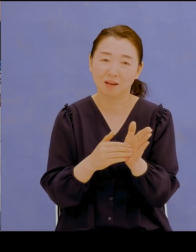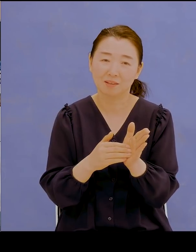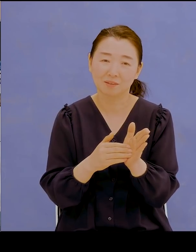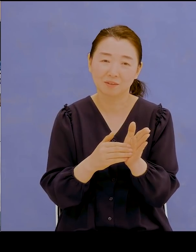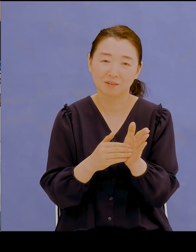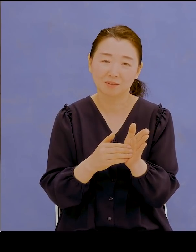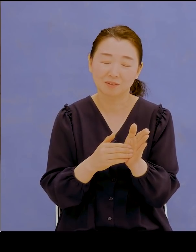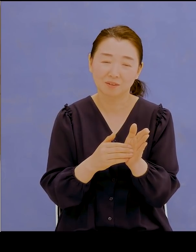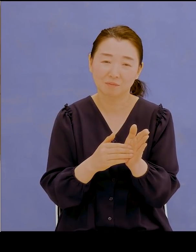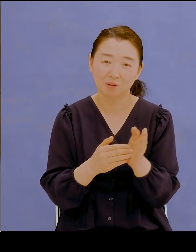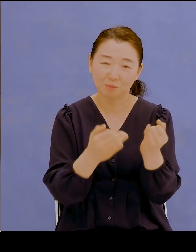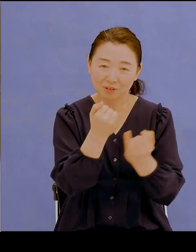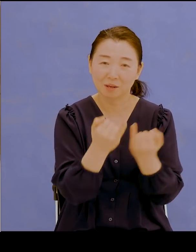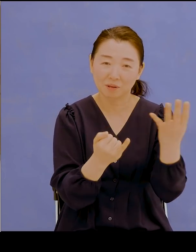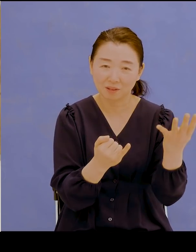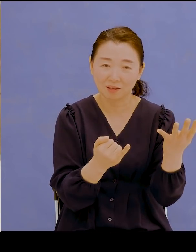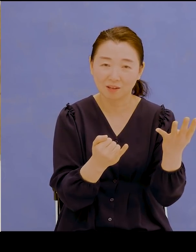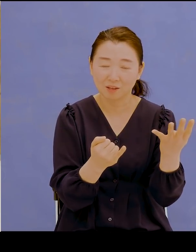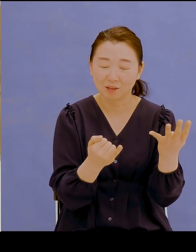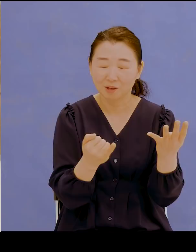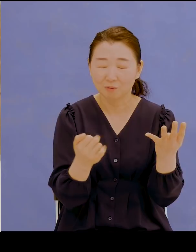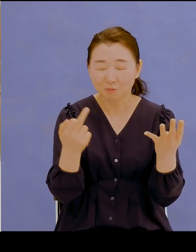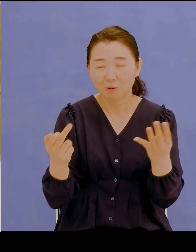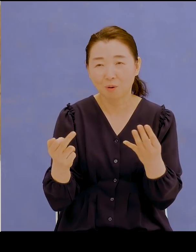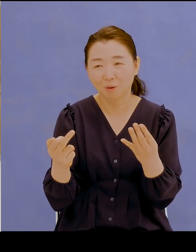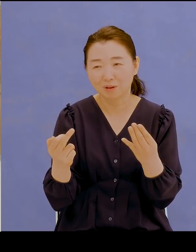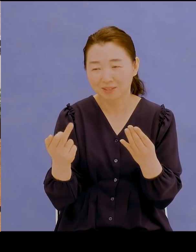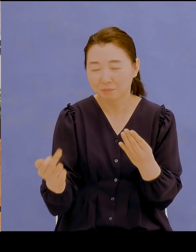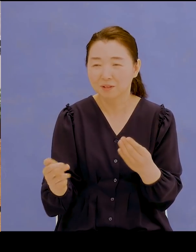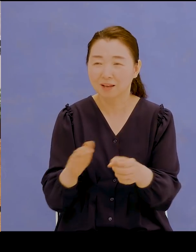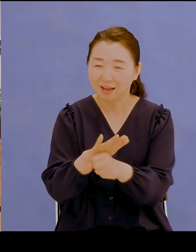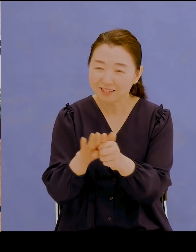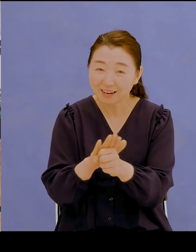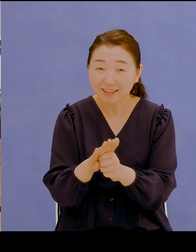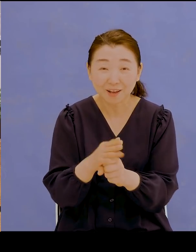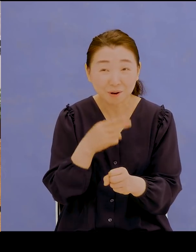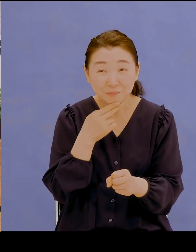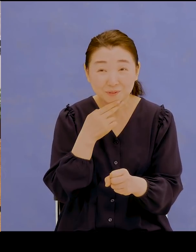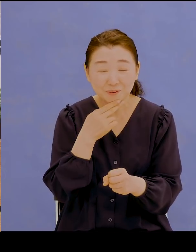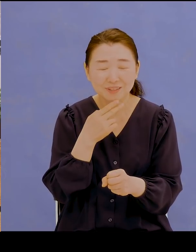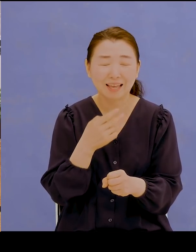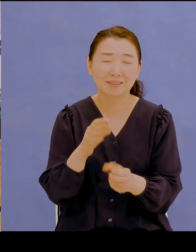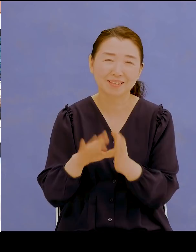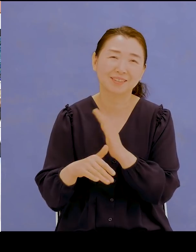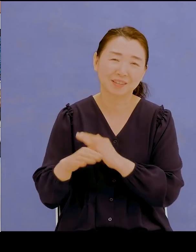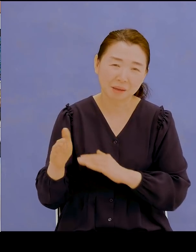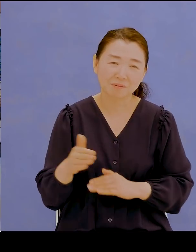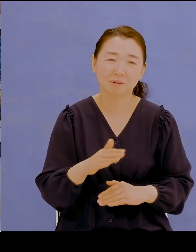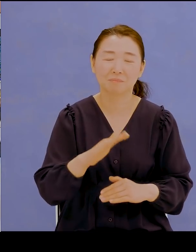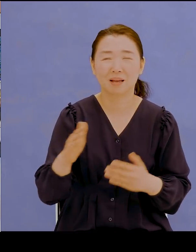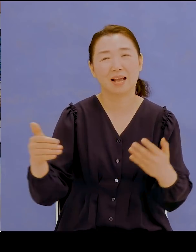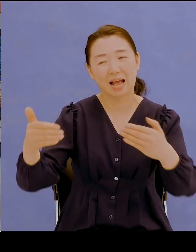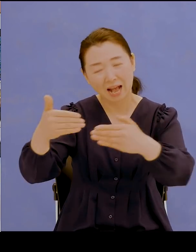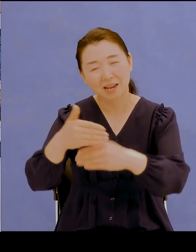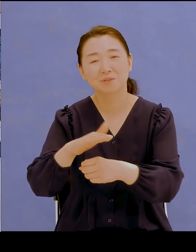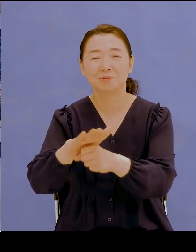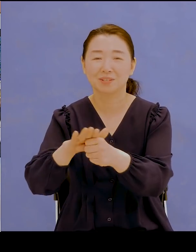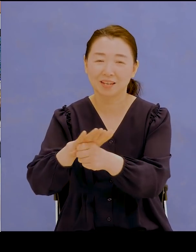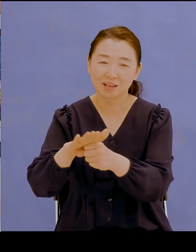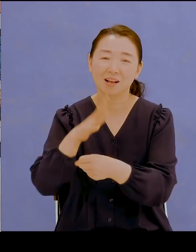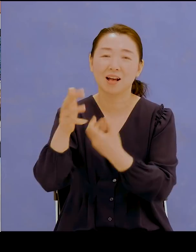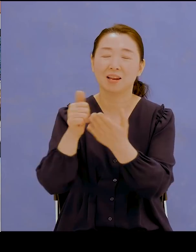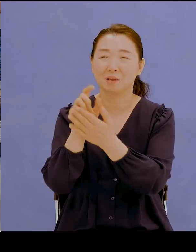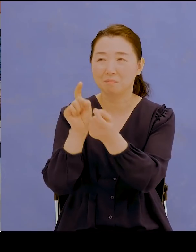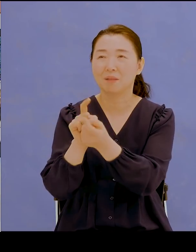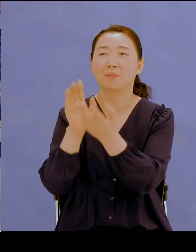우리 자매들이 가면은 우리 막 사랑이 그런 거 해요? 남동생하고? 그렇죠. 안 근데 하죠. 막 그때부터는 막 안아주고